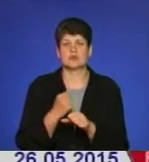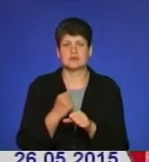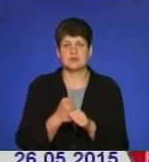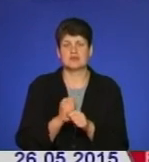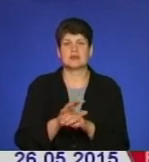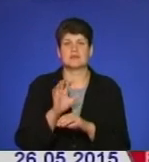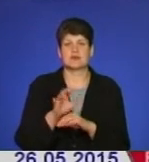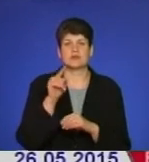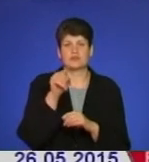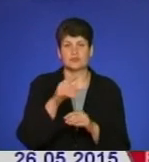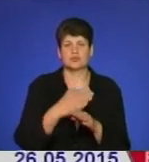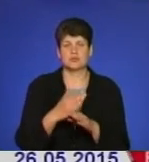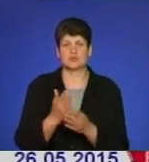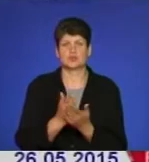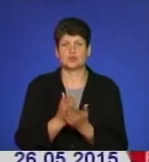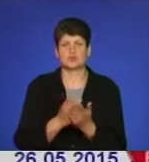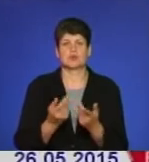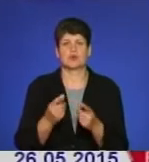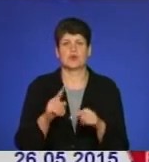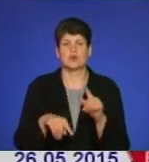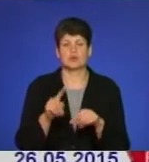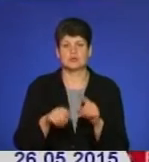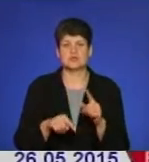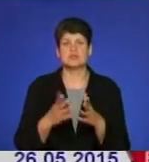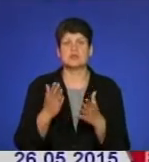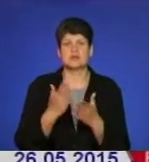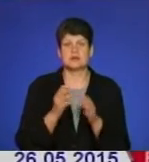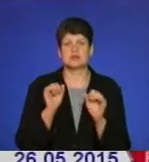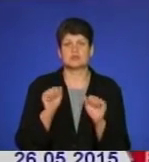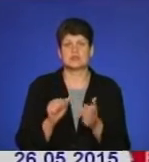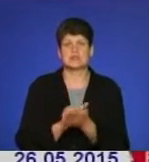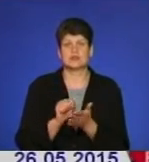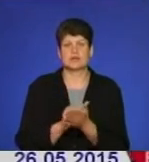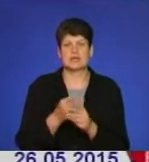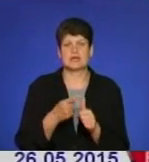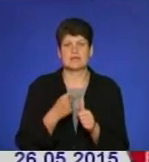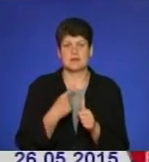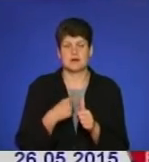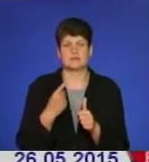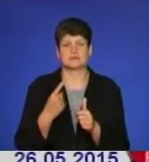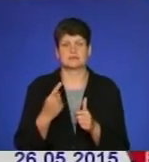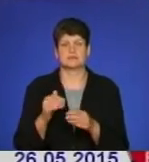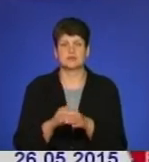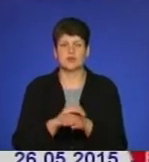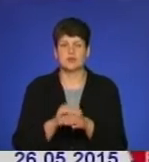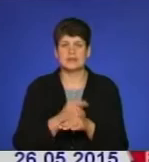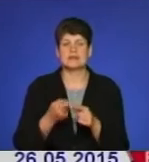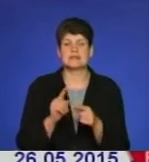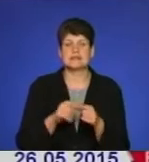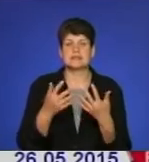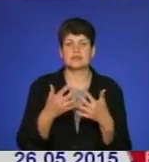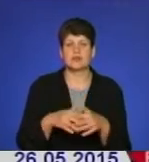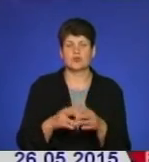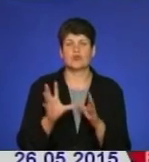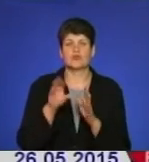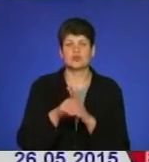у частину, де служать родичі. А під порядковим номером є можливість надрукувати ім'я благодійника. Цей станок тернопільських волонтерів